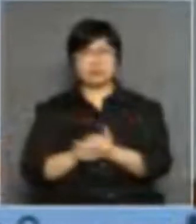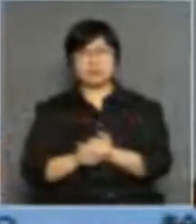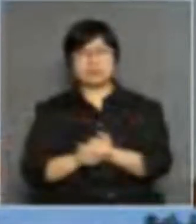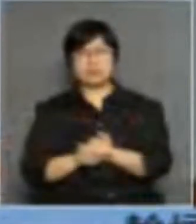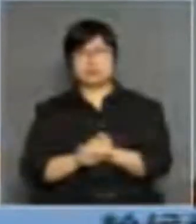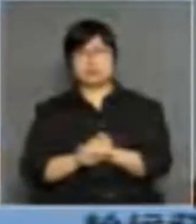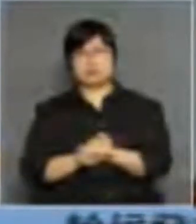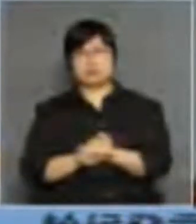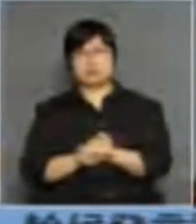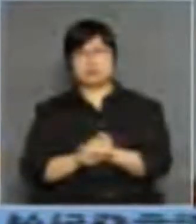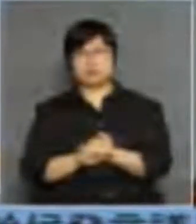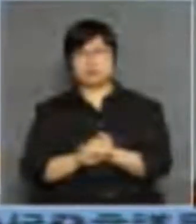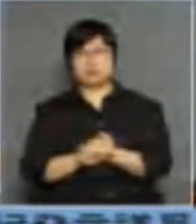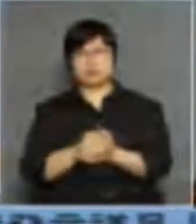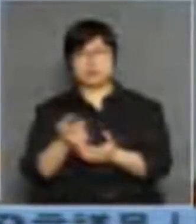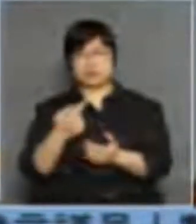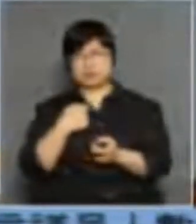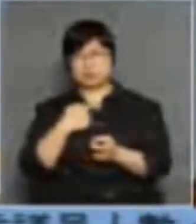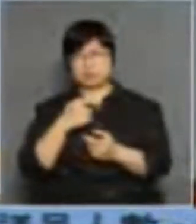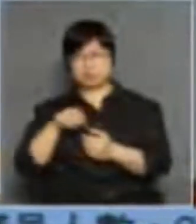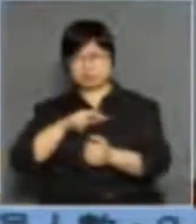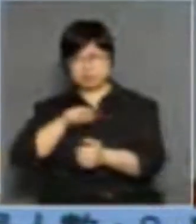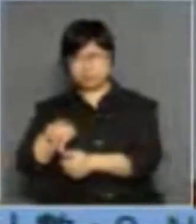是看管的。